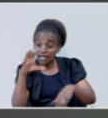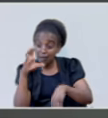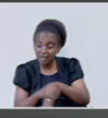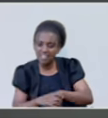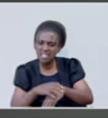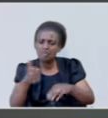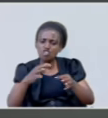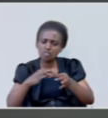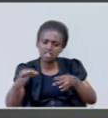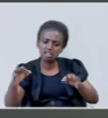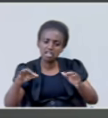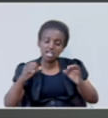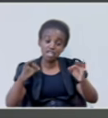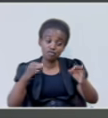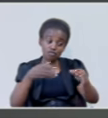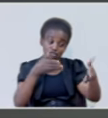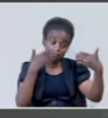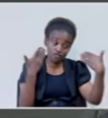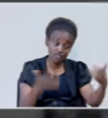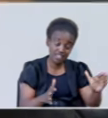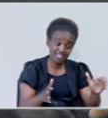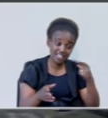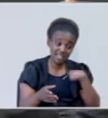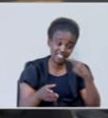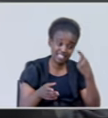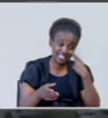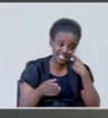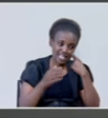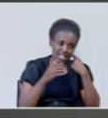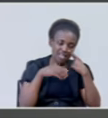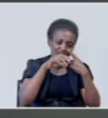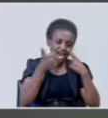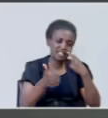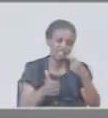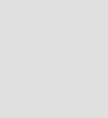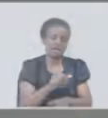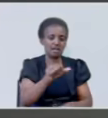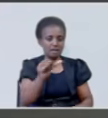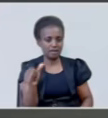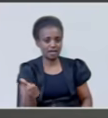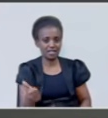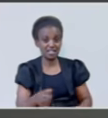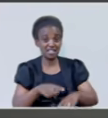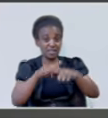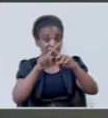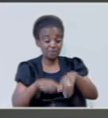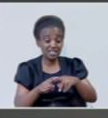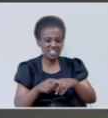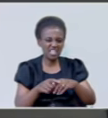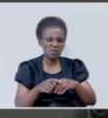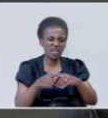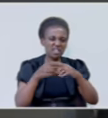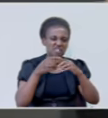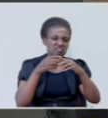ce secteur industriel, en limitant les effectifs, mais tout se fera également en tenant compte des principes en